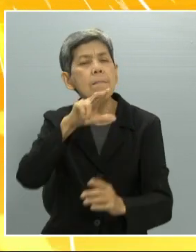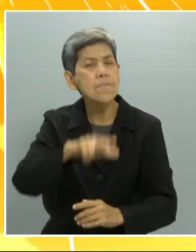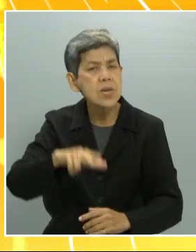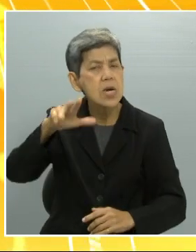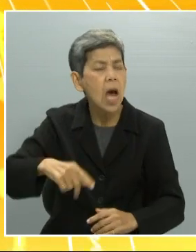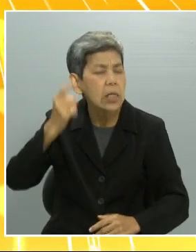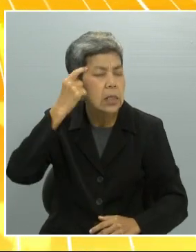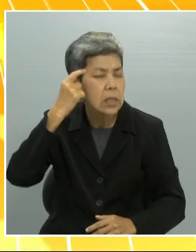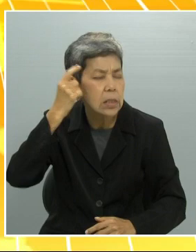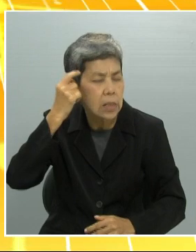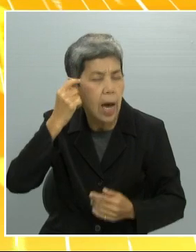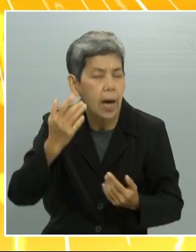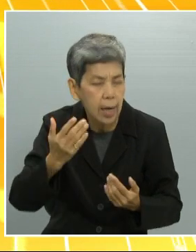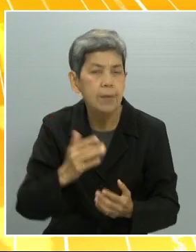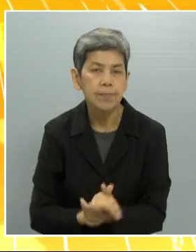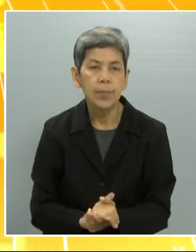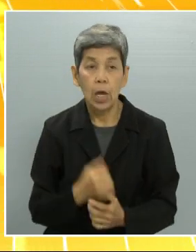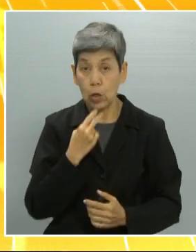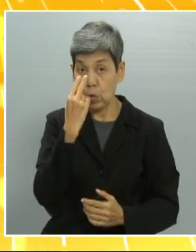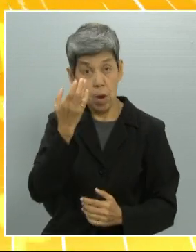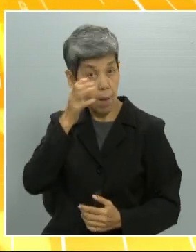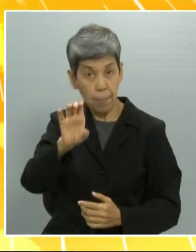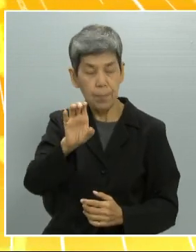หรือไม่ประกันใดอันนี้เป็นภาพใหญ่ของการเมือง